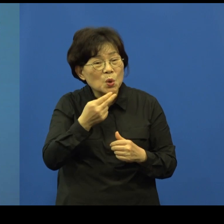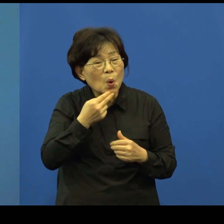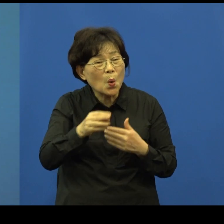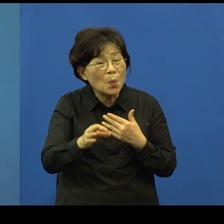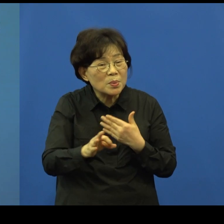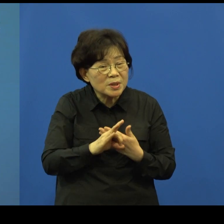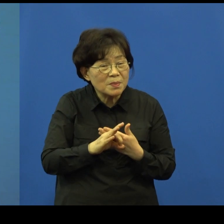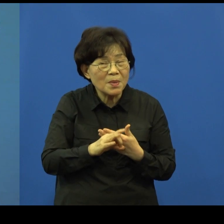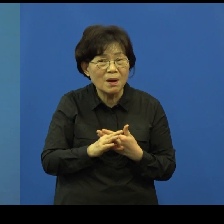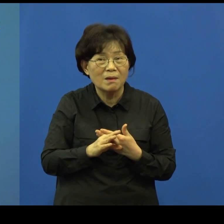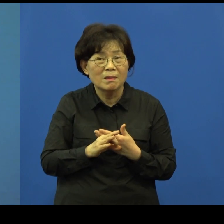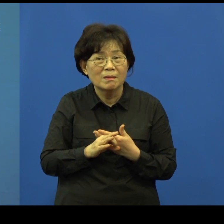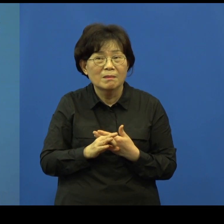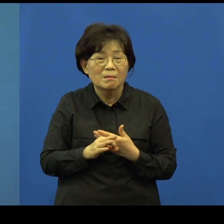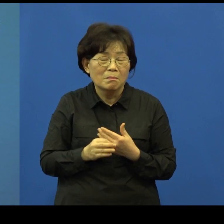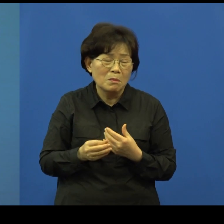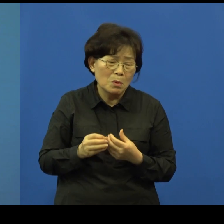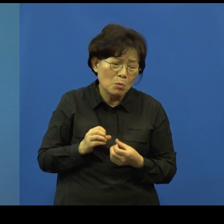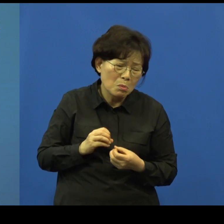뭐 대박 뭐 그러고